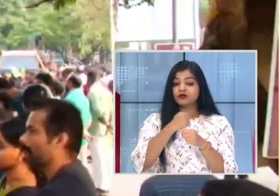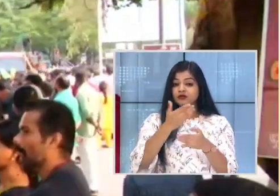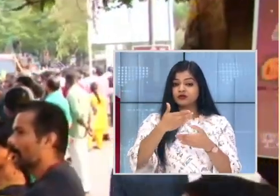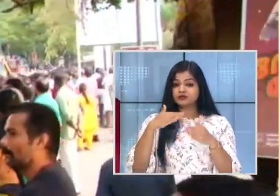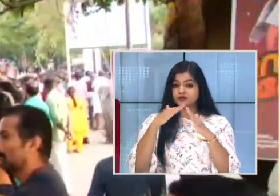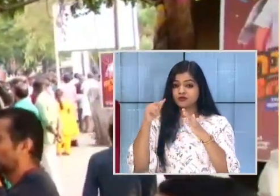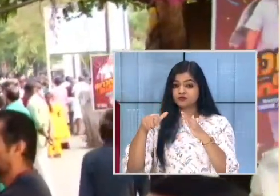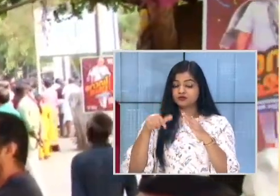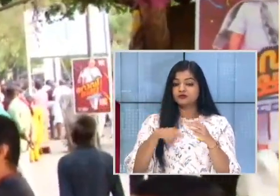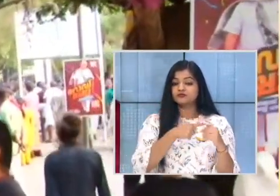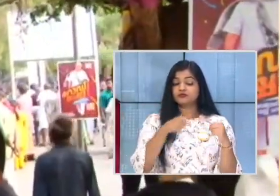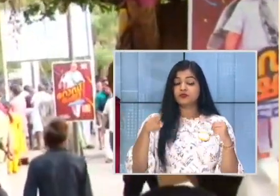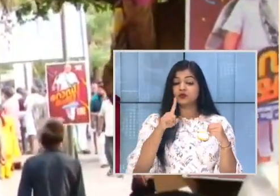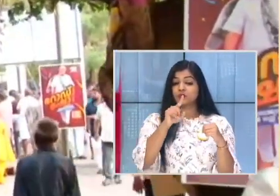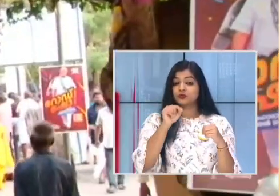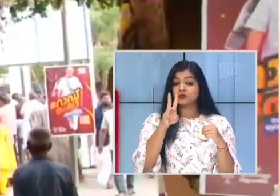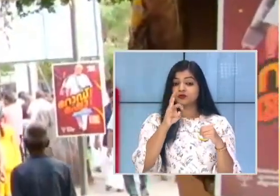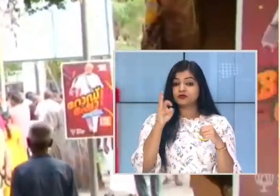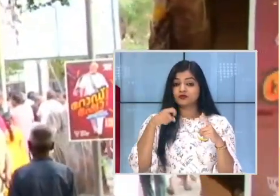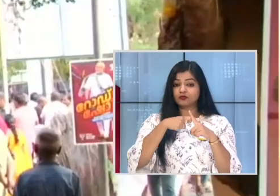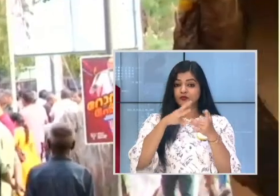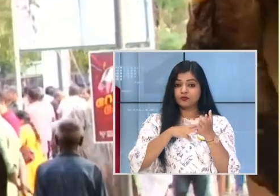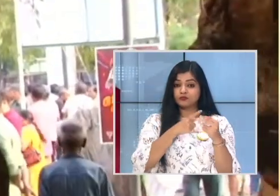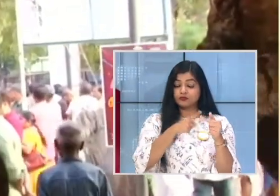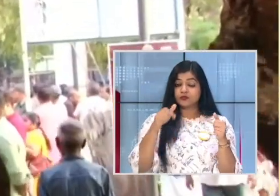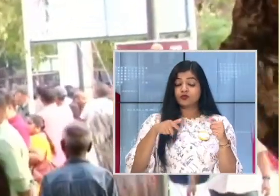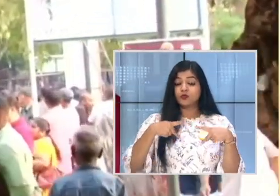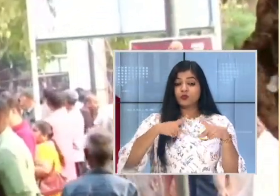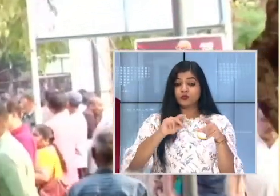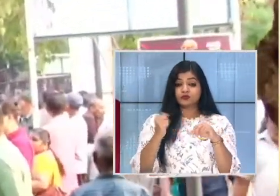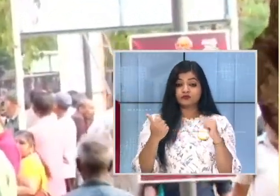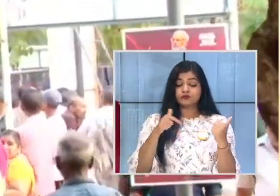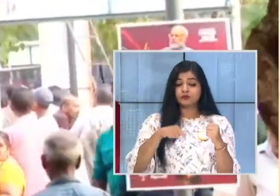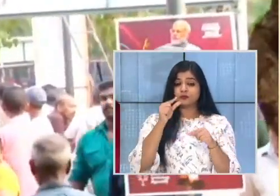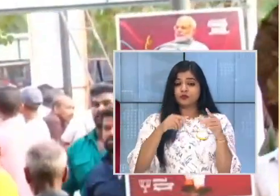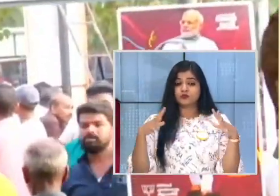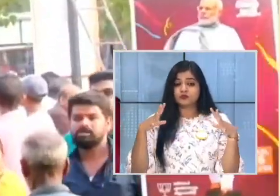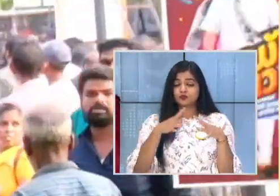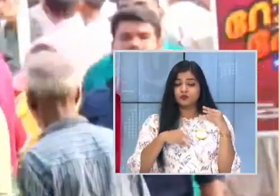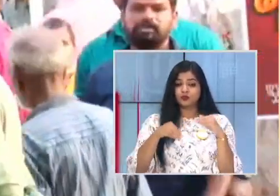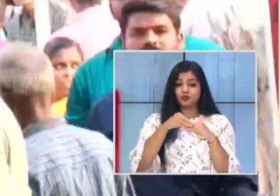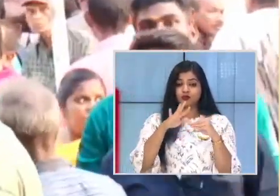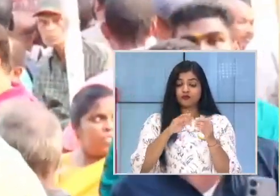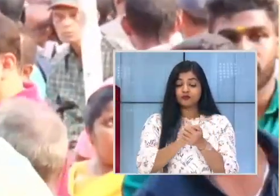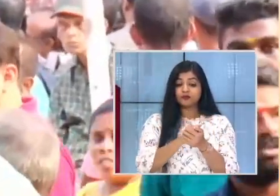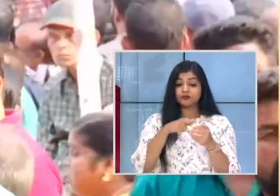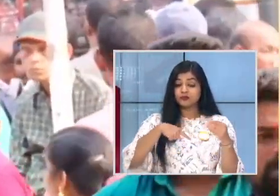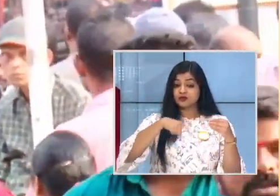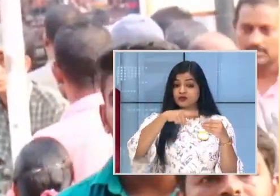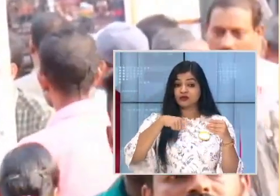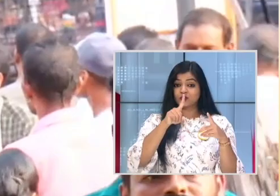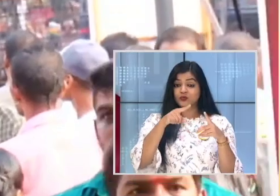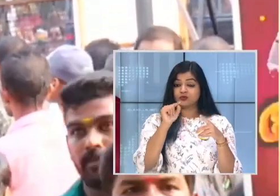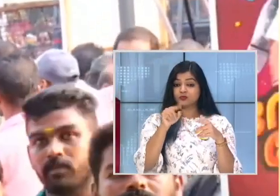ആ റോഡിന്റെ ഇരുവശവും നിറയെ ആളുകൾ തിങ്ങി നിറഞ്ഞിരിക്കുന്നു എന്നുള്ളതാണ് ഏറ്റവും പ്രധാനപ്പെട്ട കാര്യം. മാത്രമല്ല, ഇതുവഴിയുള്ള ഗതാഗതം